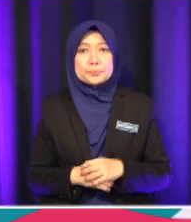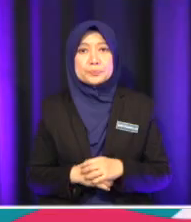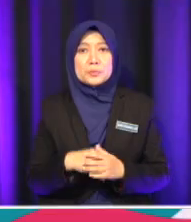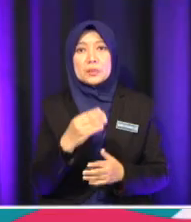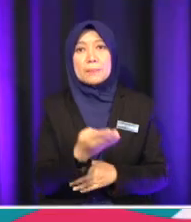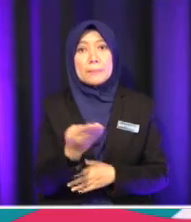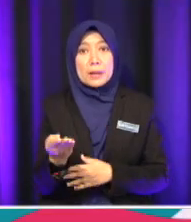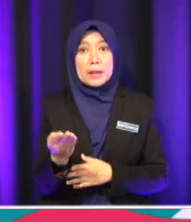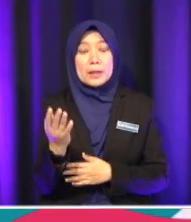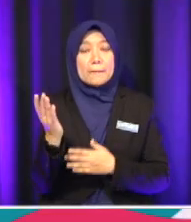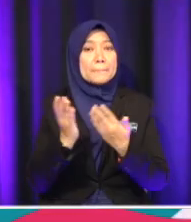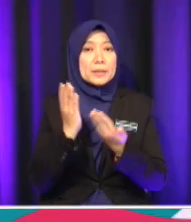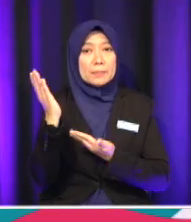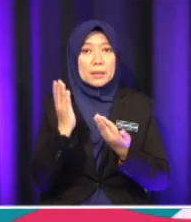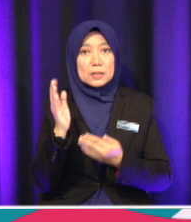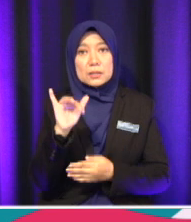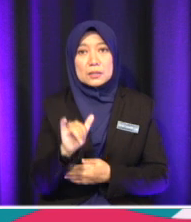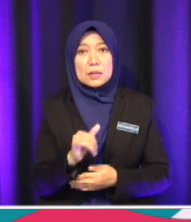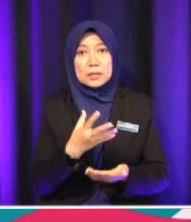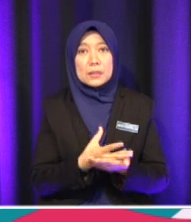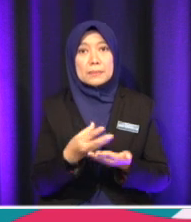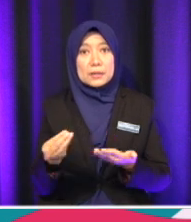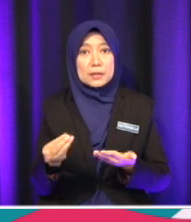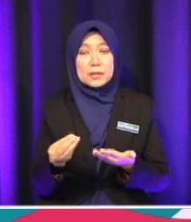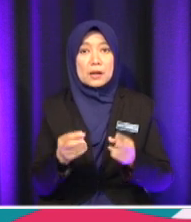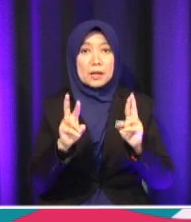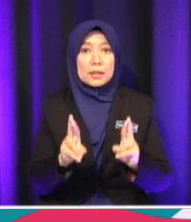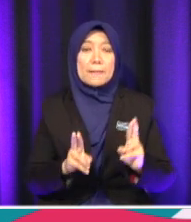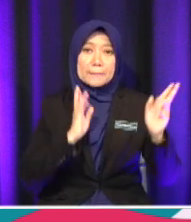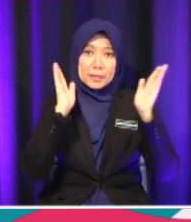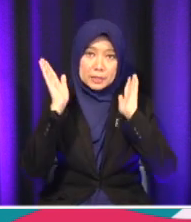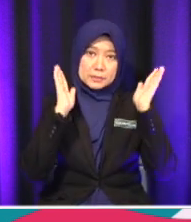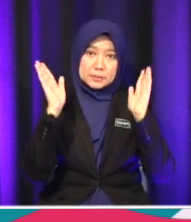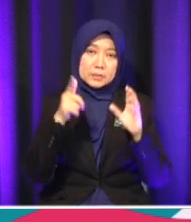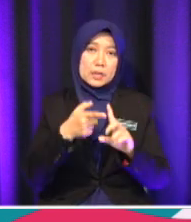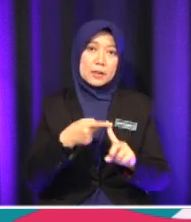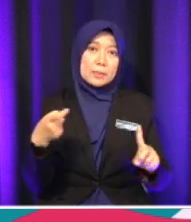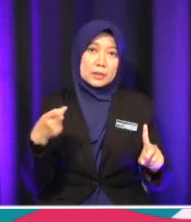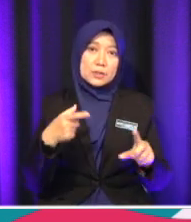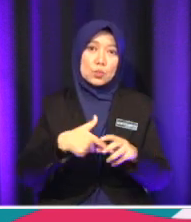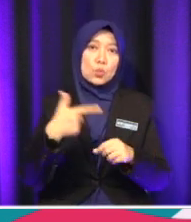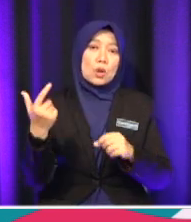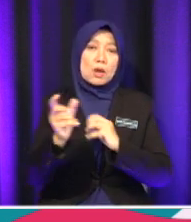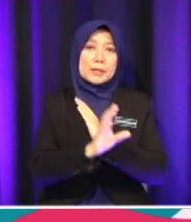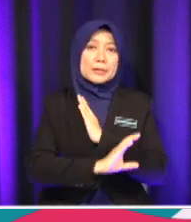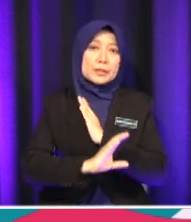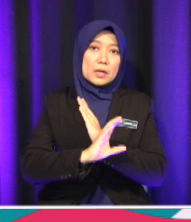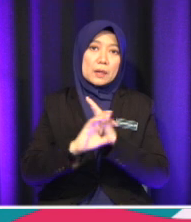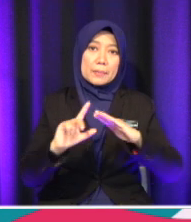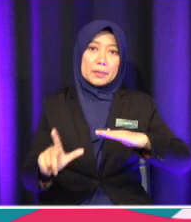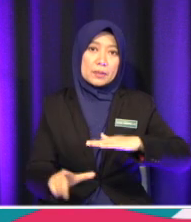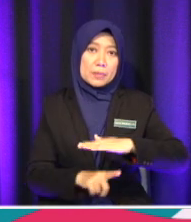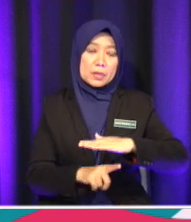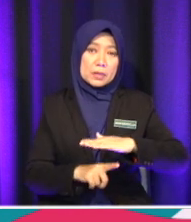penghematan yang dibeli oleh rakyat Malaysia daripada luar negara dan dia melibatkan